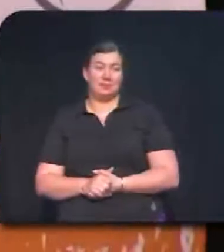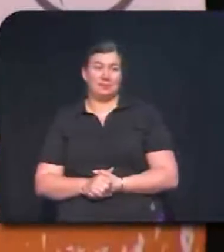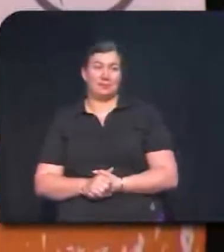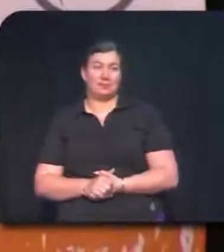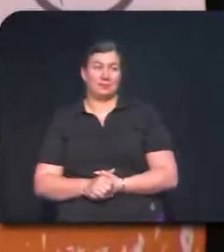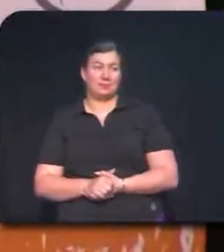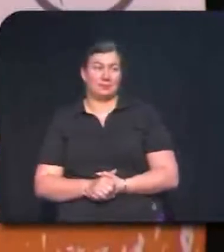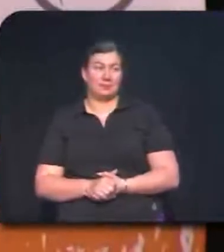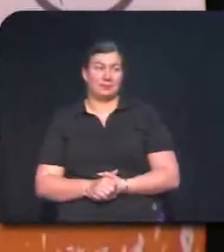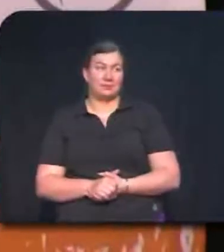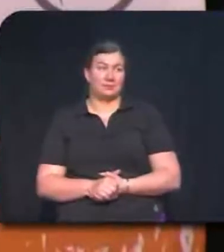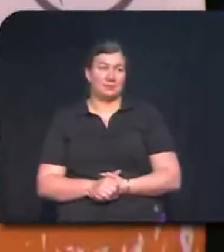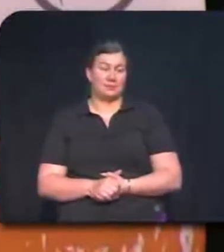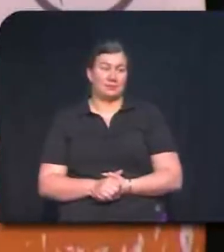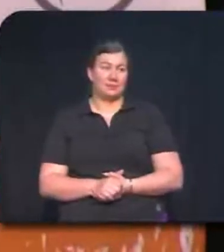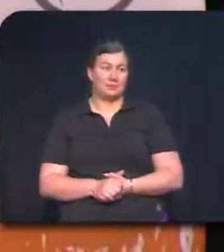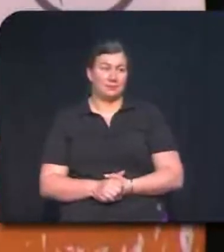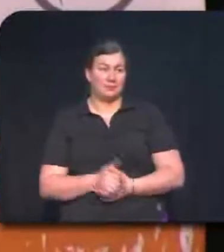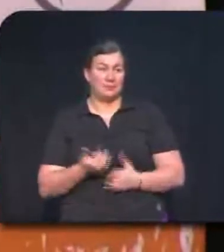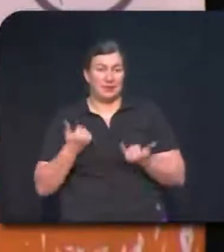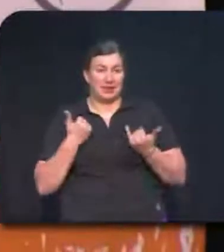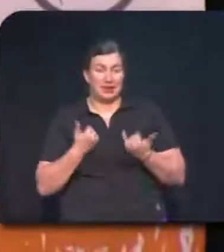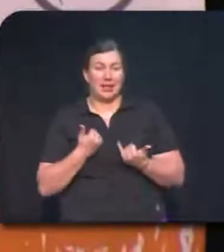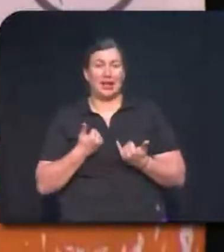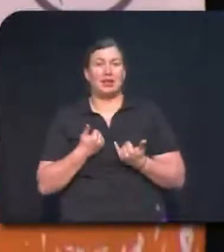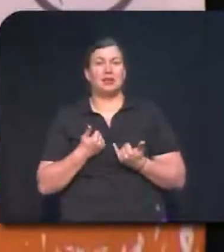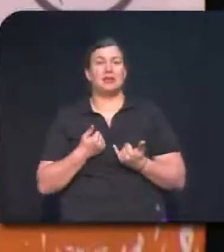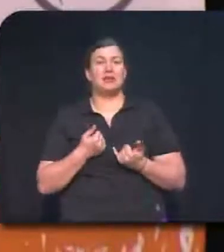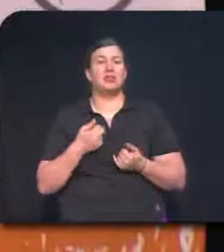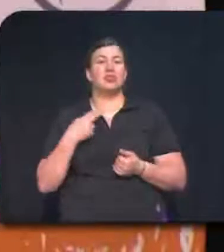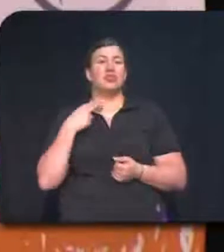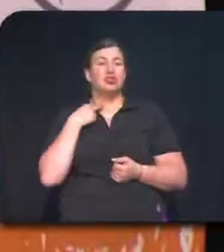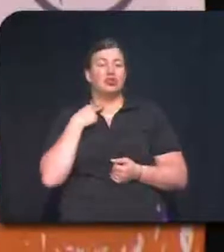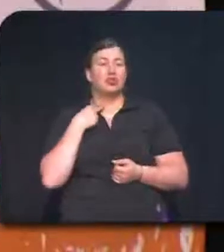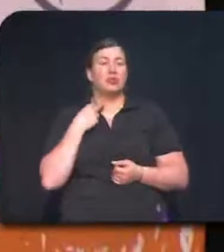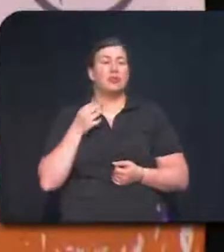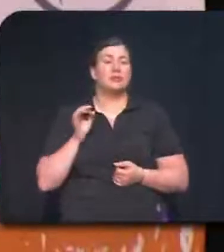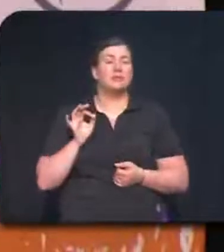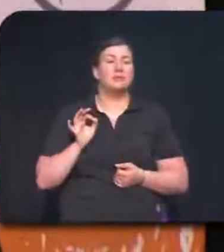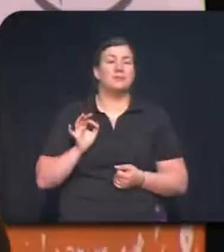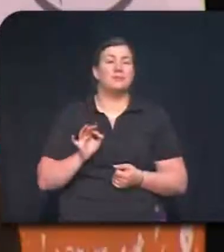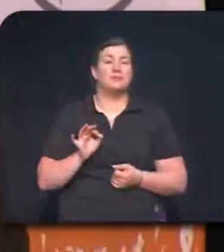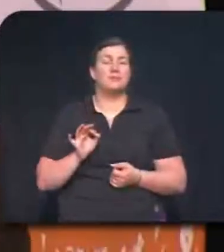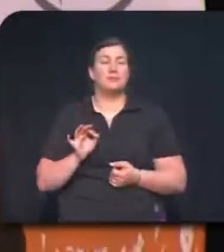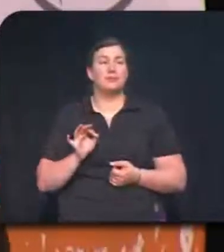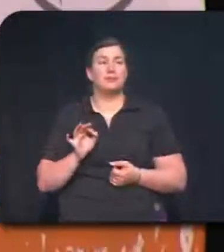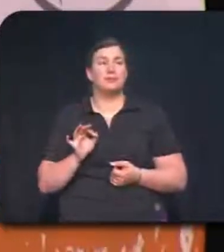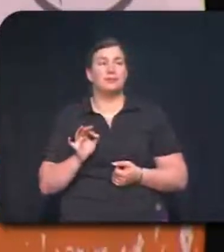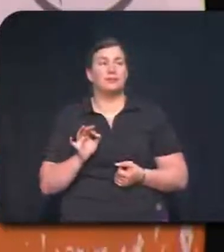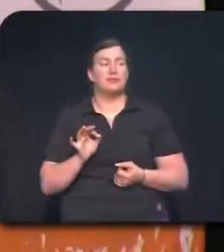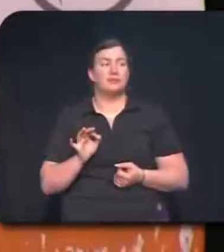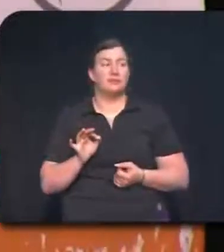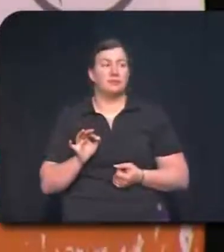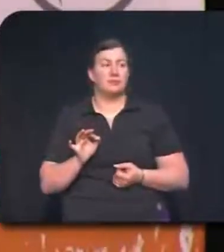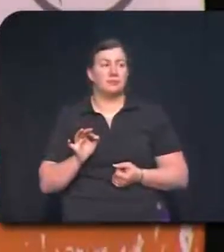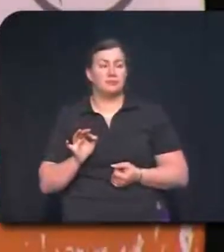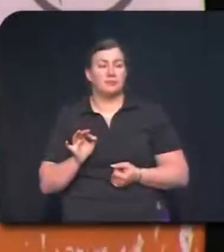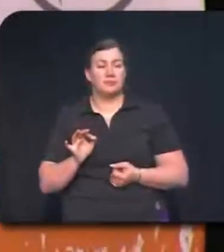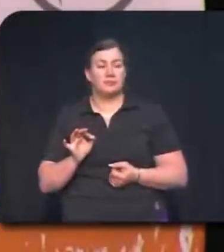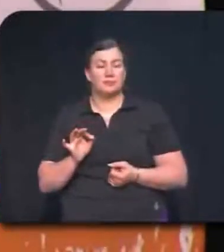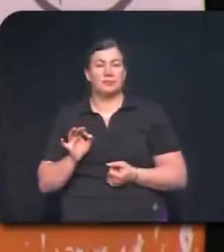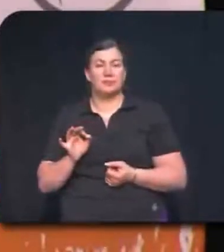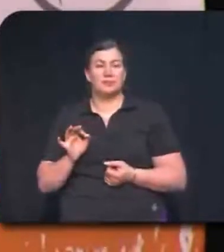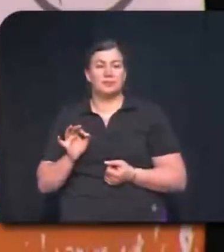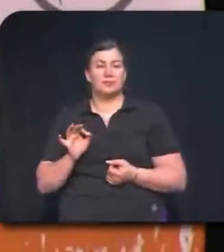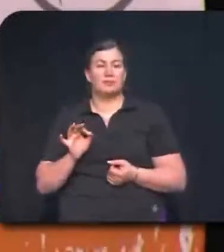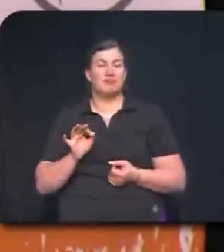und zwar stimmen wir jetzt ab die beiden über welchen der beiden